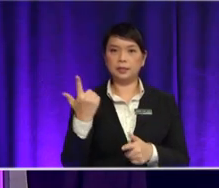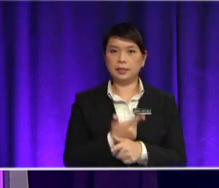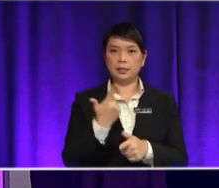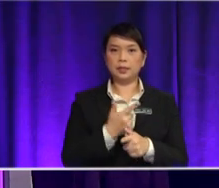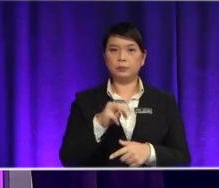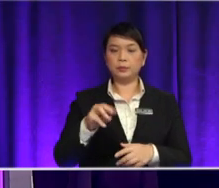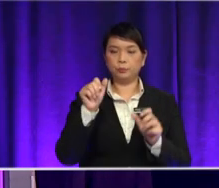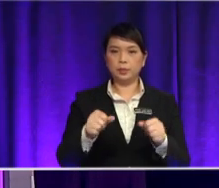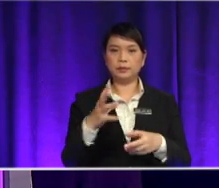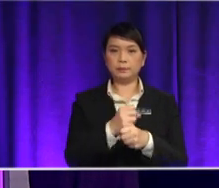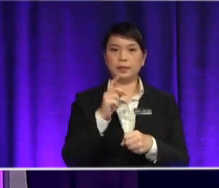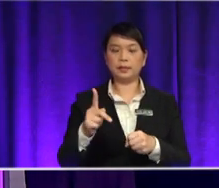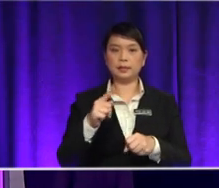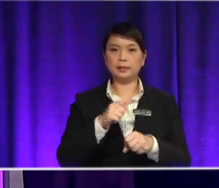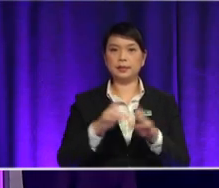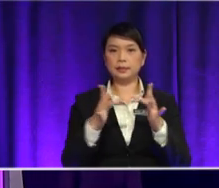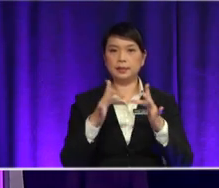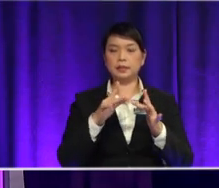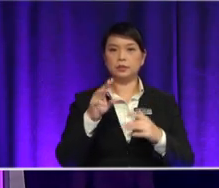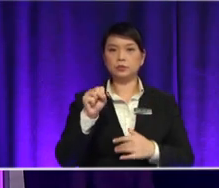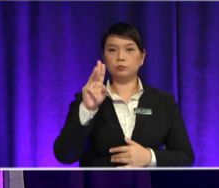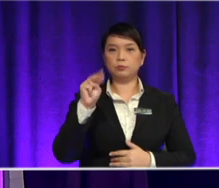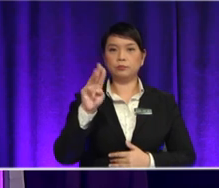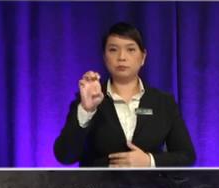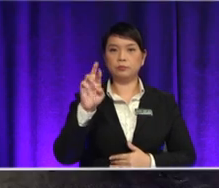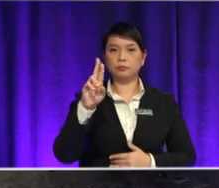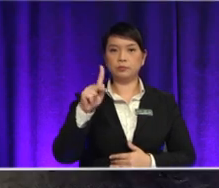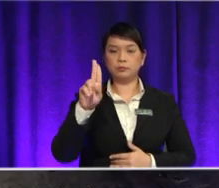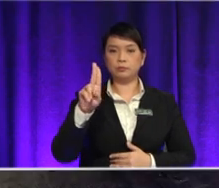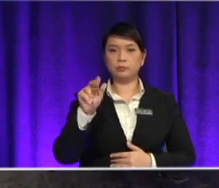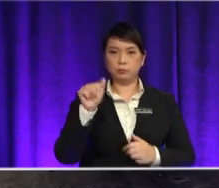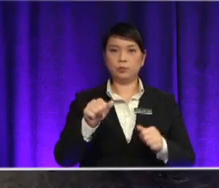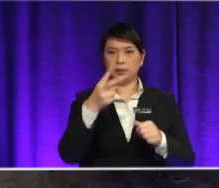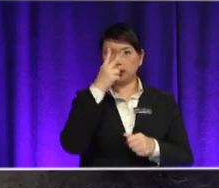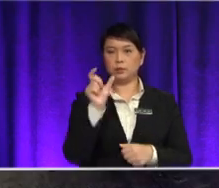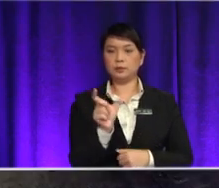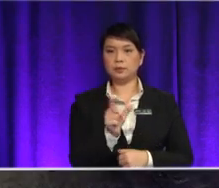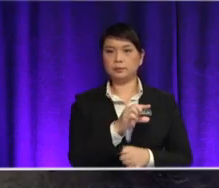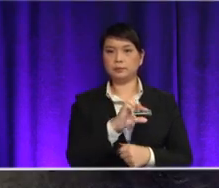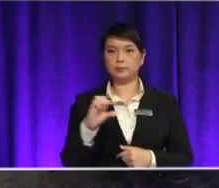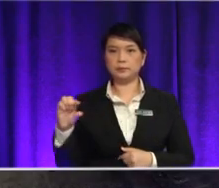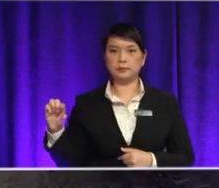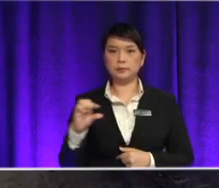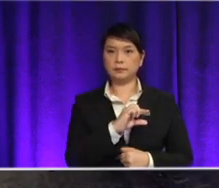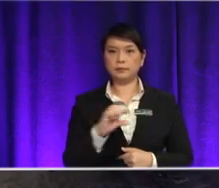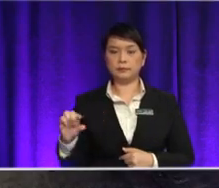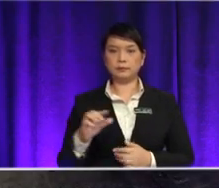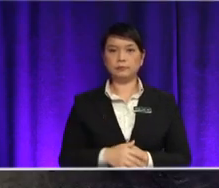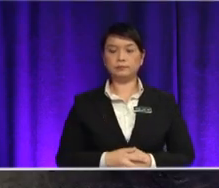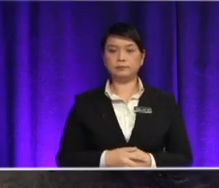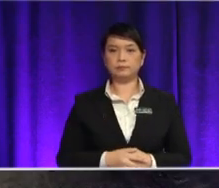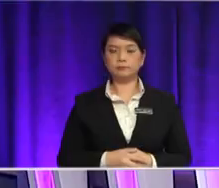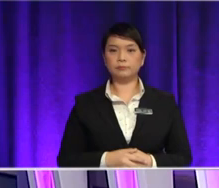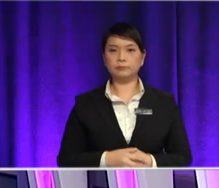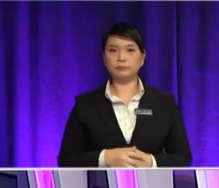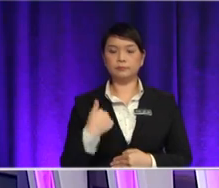dapat di bahan Sumberku, Nisa. Sumberku, murid-murid boleh ke pautan yang tertera di kaca televisyen anda. Baiklah cikgu, betullah kita dah tiba